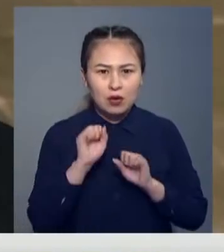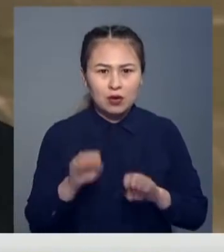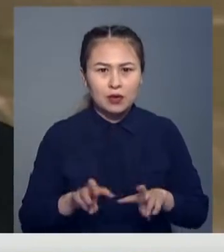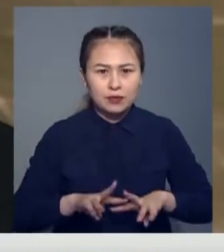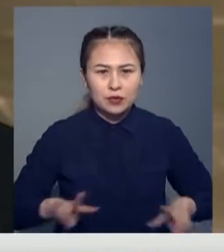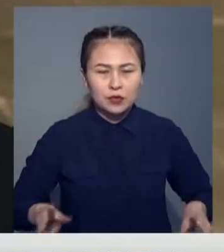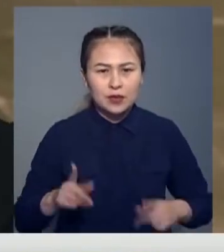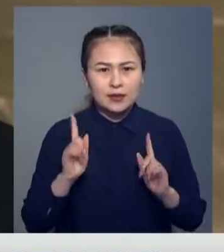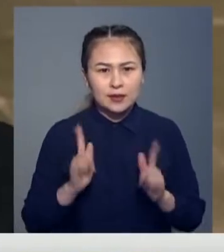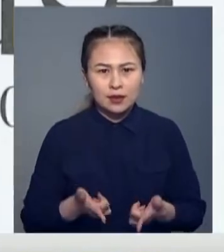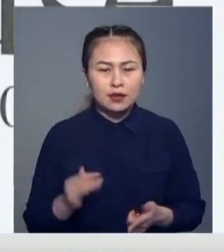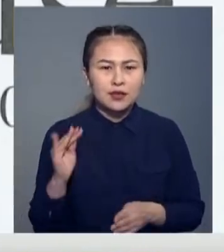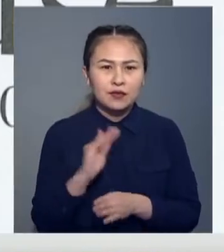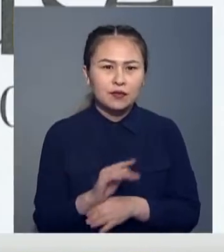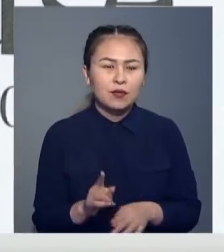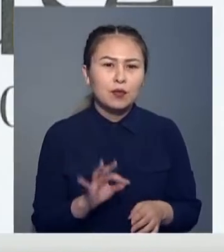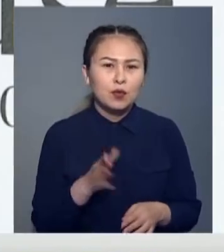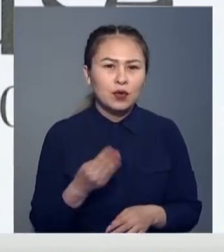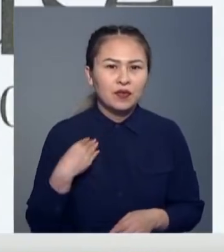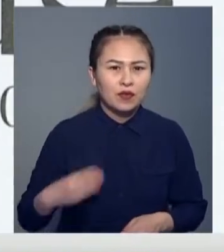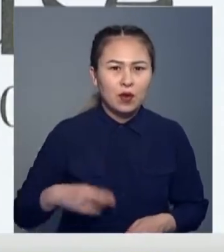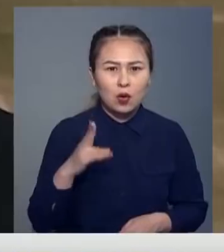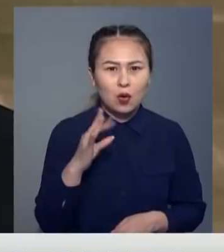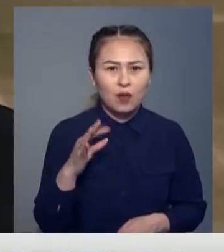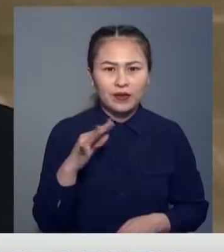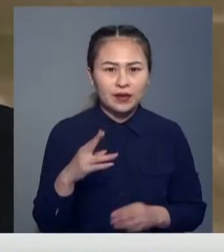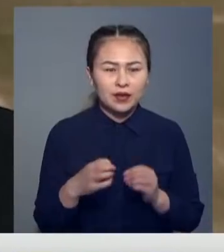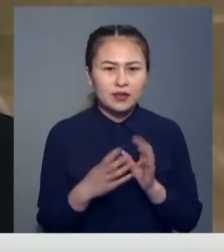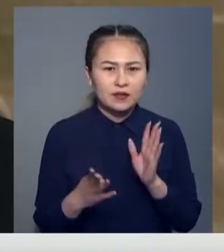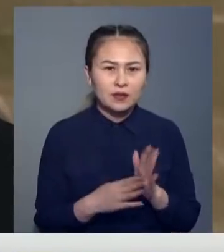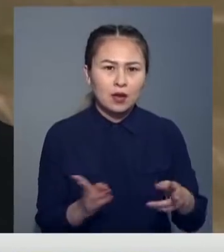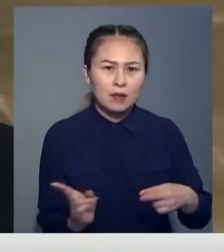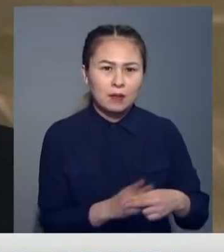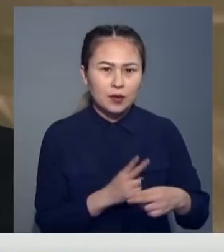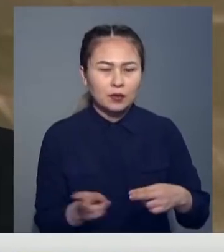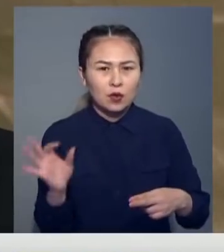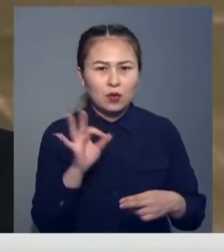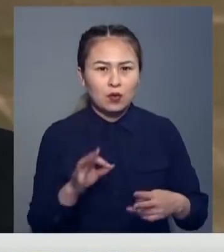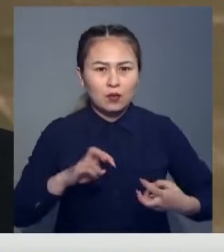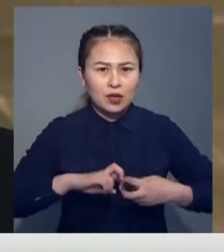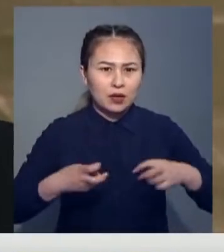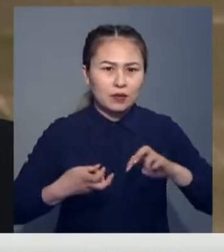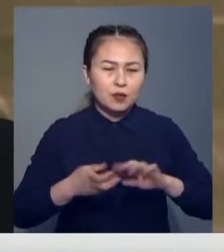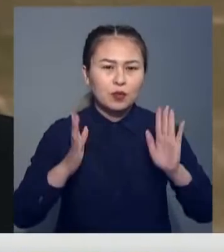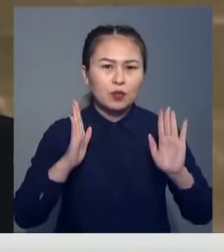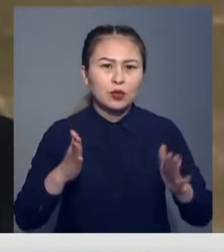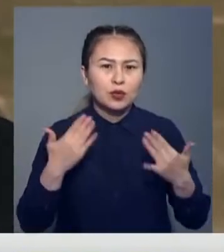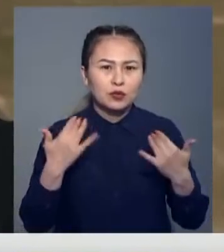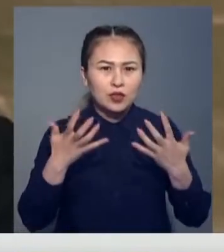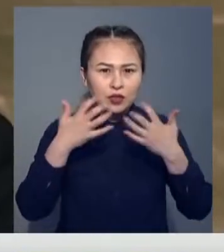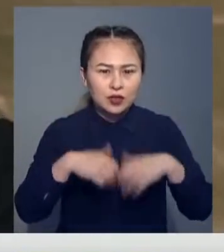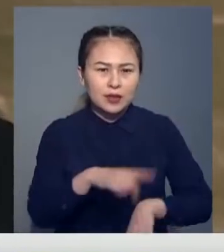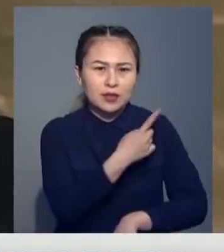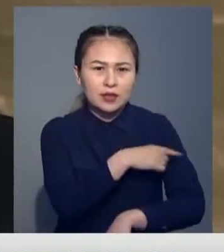министрі құптап отыр. Операция Франциядағы COVID-19-бен күрес жұмыстарына бағытталады. Бұл логистика мен